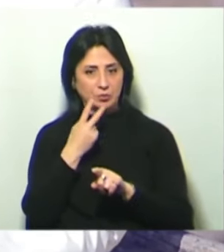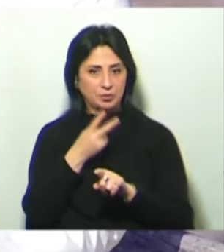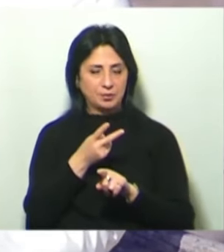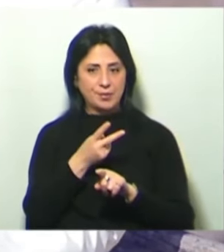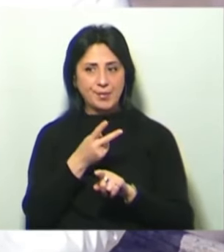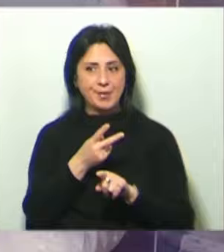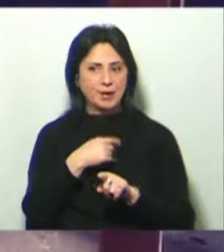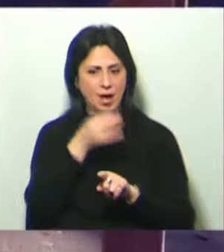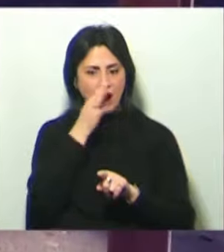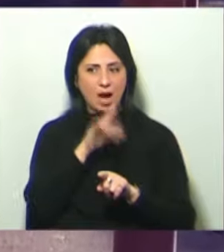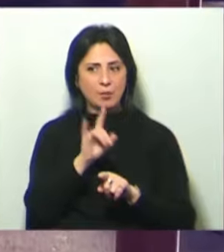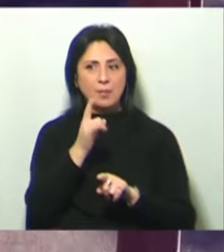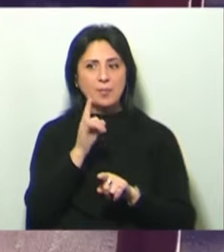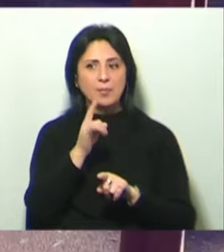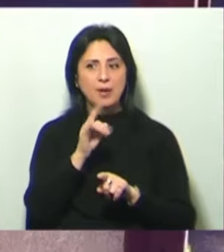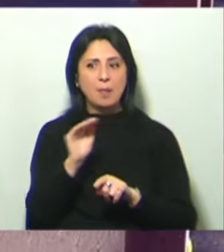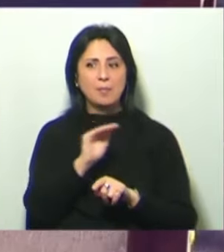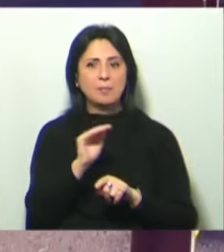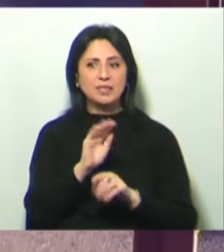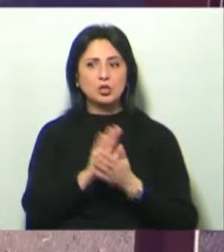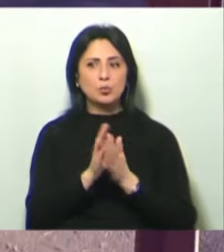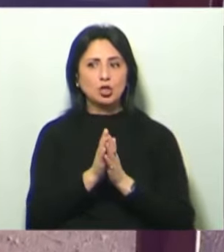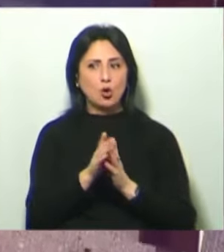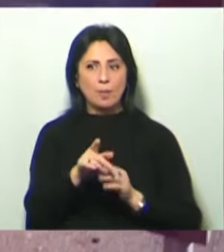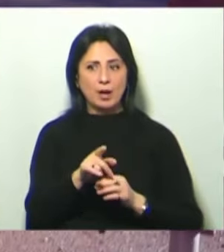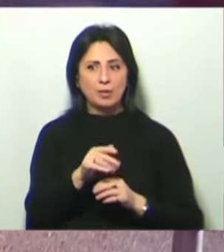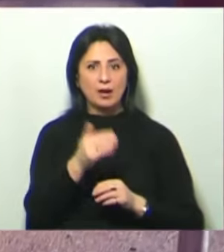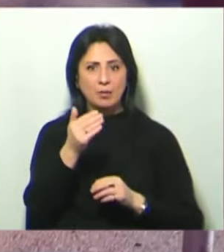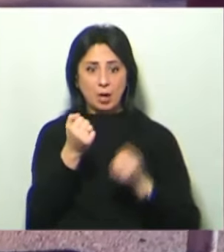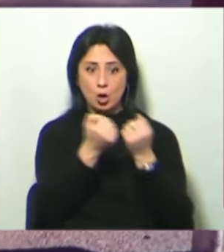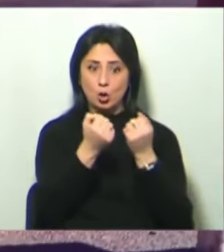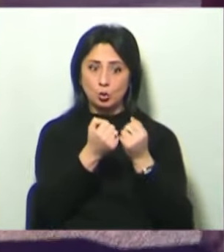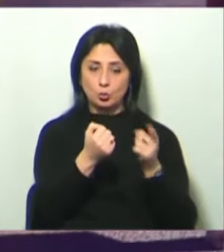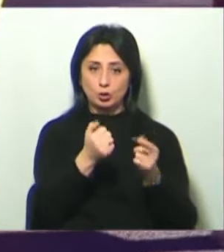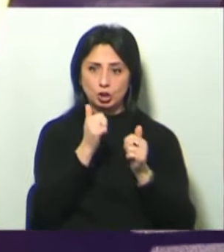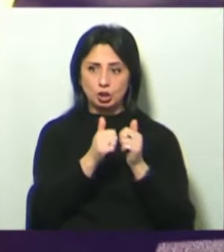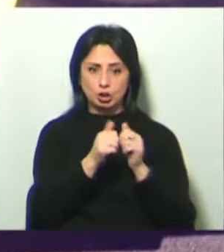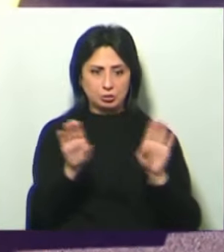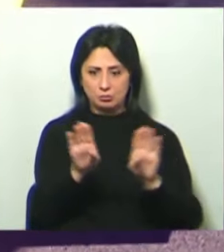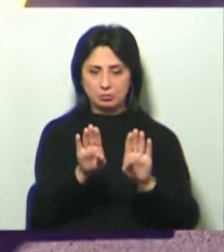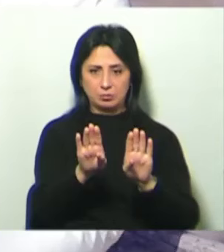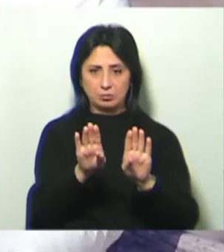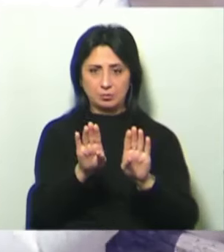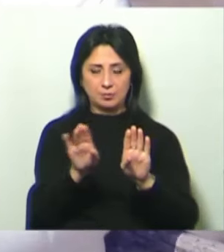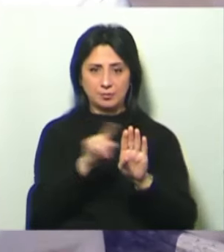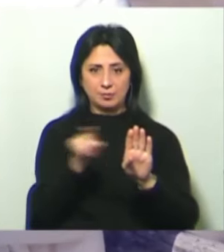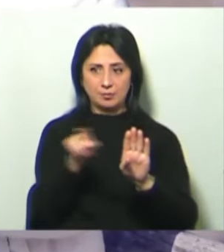ყოფილიყო, არ მომეწონა ბავშვის ფიზიკური მდგომარეობა. მის ტყუპის ცალს ხშირად ვადარებდი ხოლმე